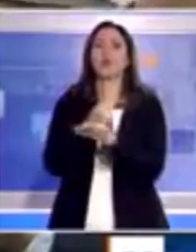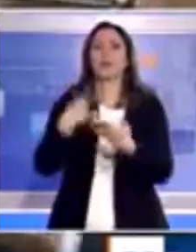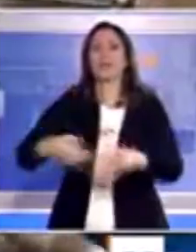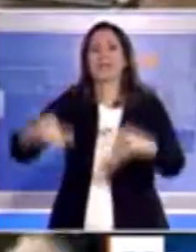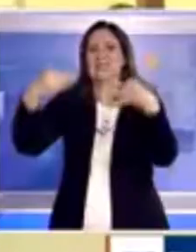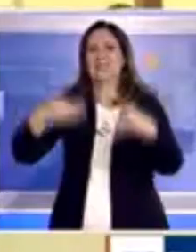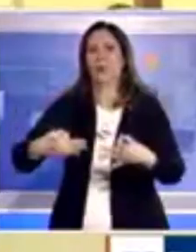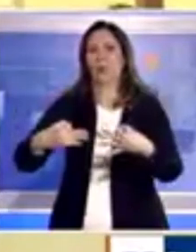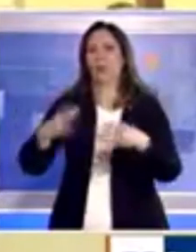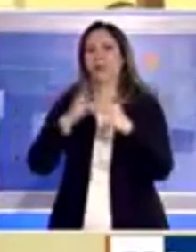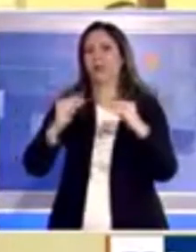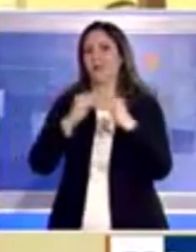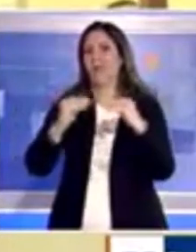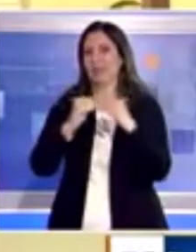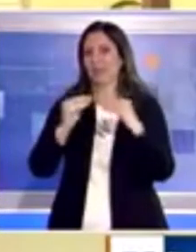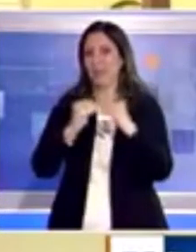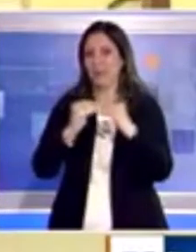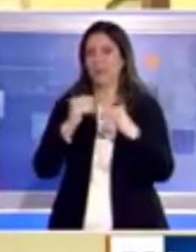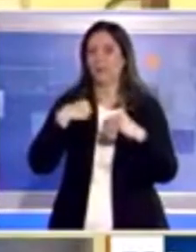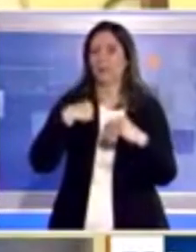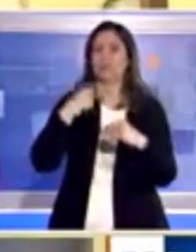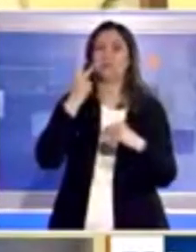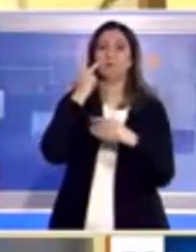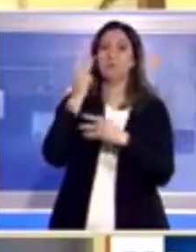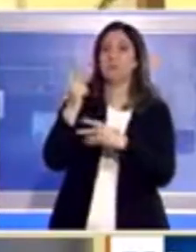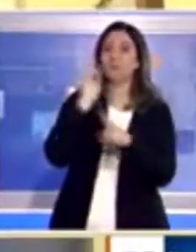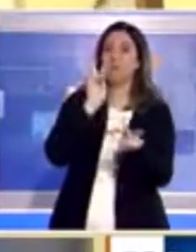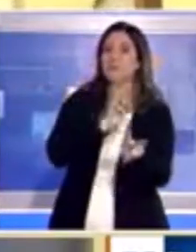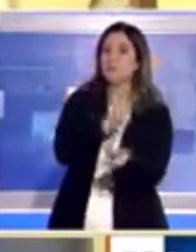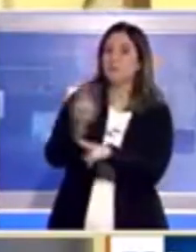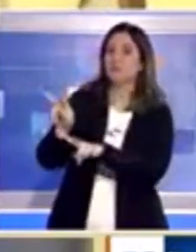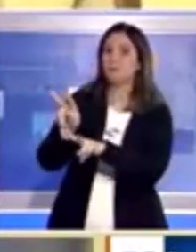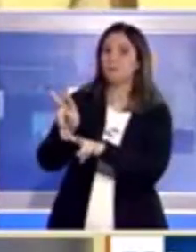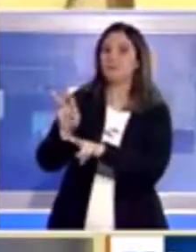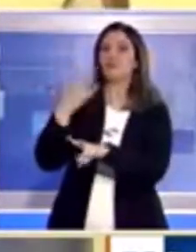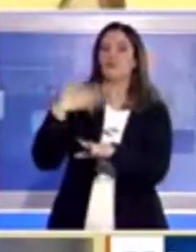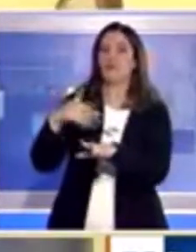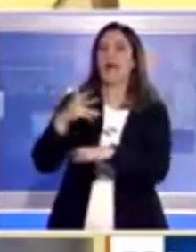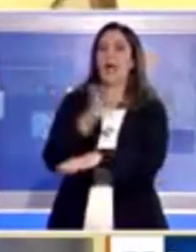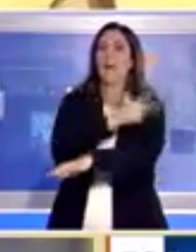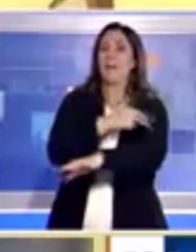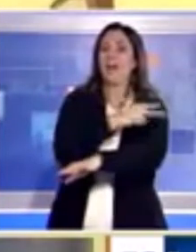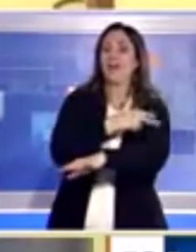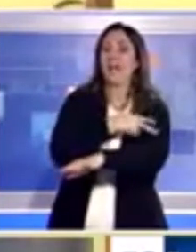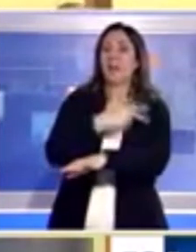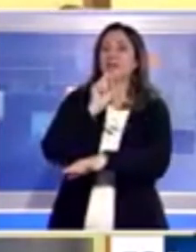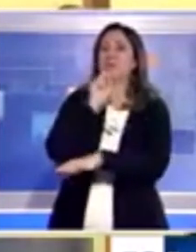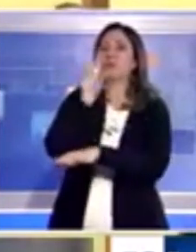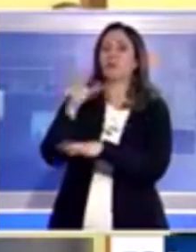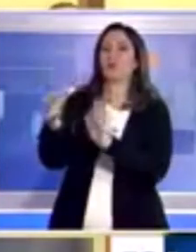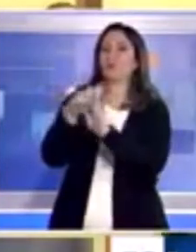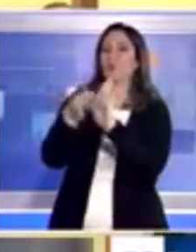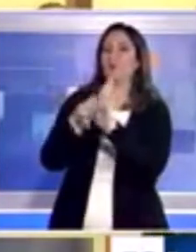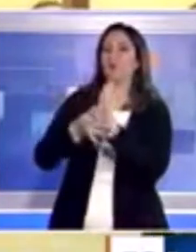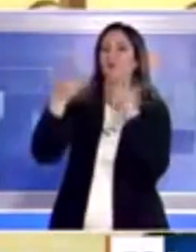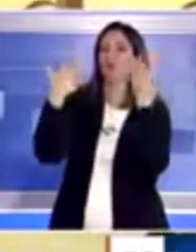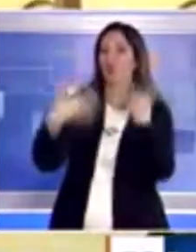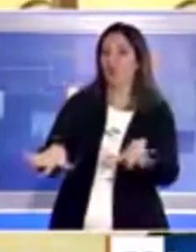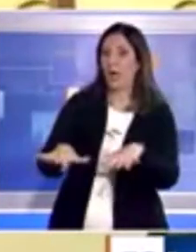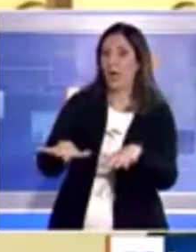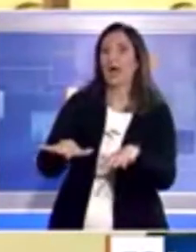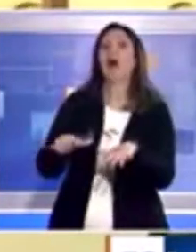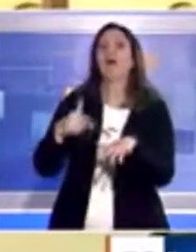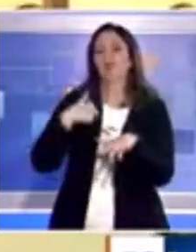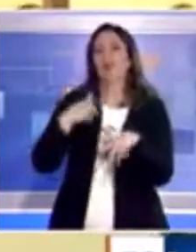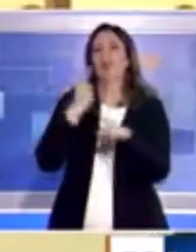e di fattibilità noi vigileremo con un percorso che sua eccellenza del prefetto ha dettato in maniera precisa perché dobbiamo